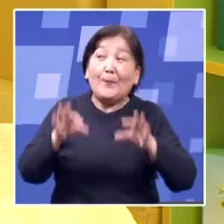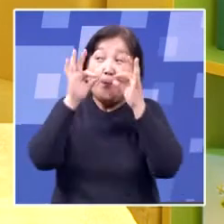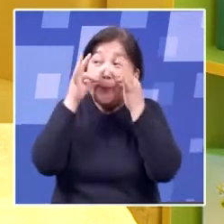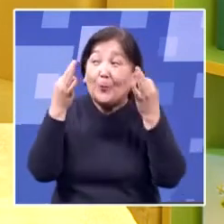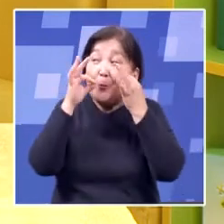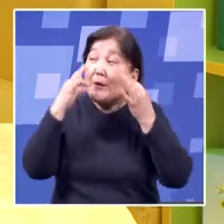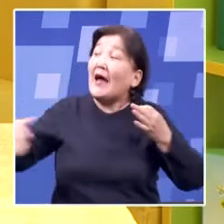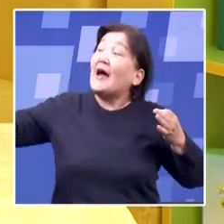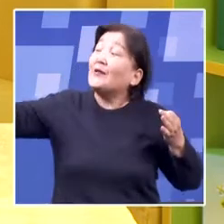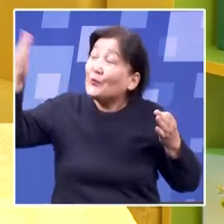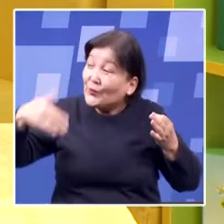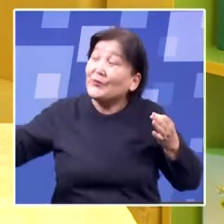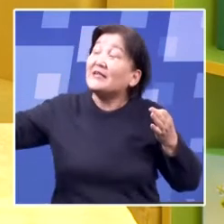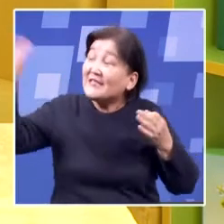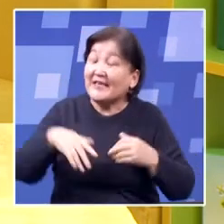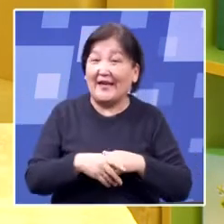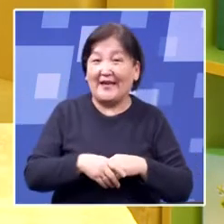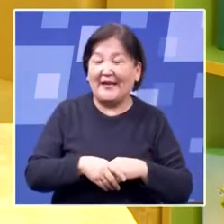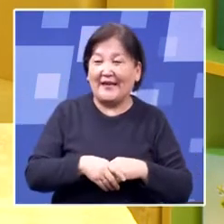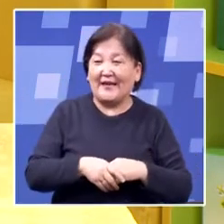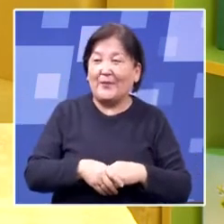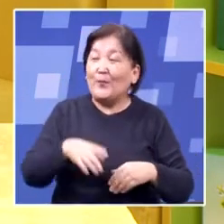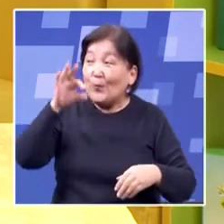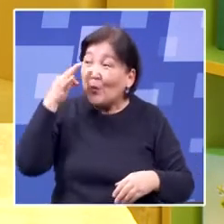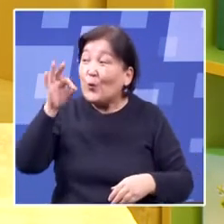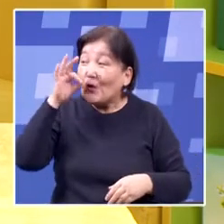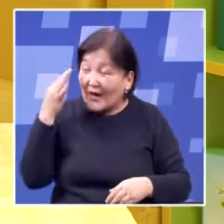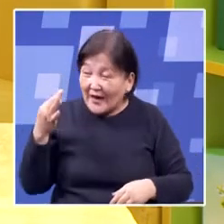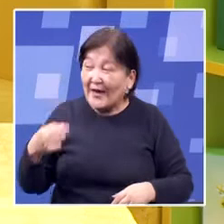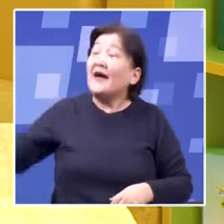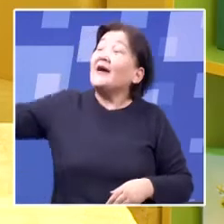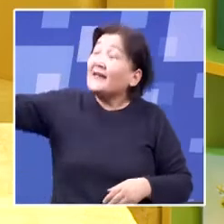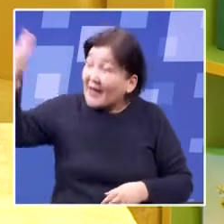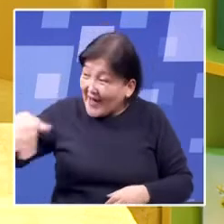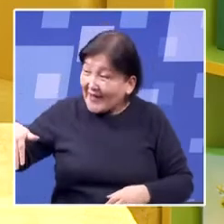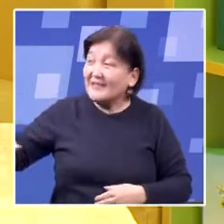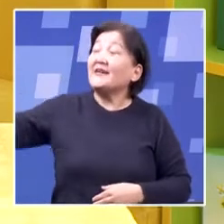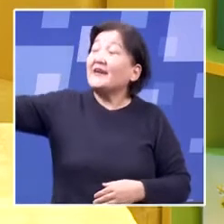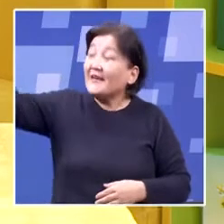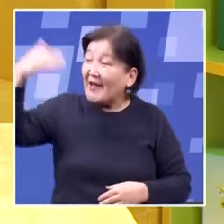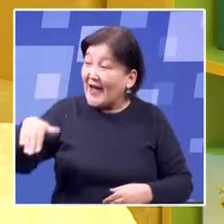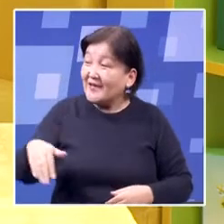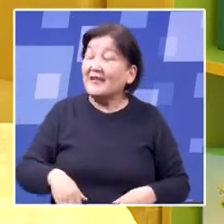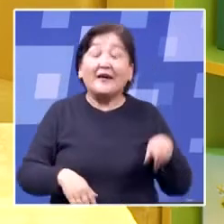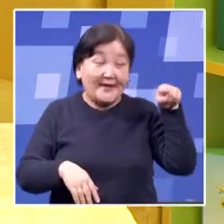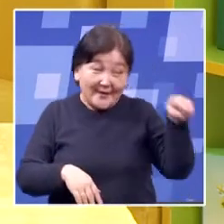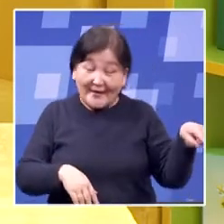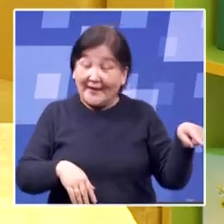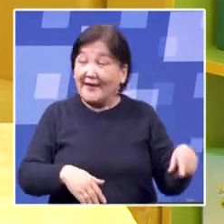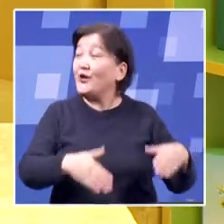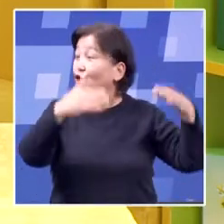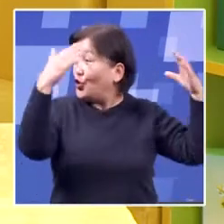нохой муура дуудчихэ. За одоо бүгдээрээ муура дуудъя. Муура муура